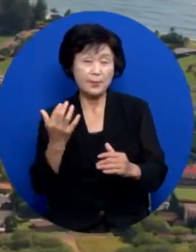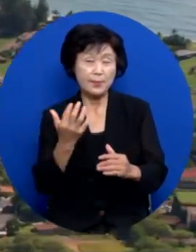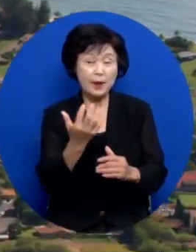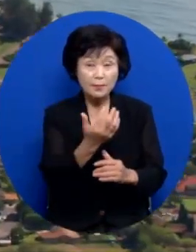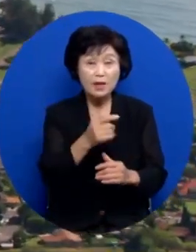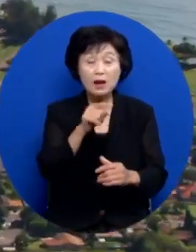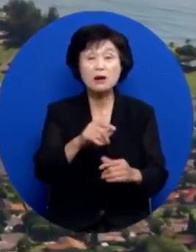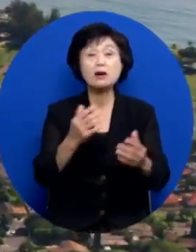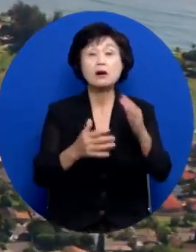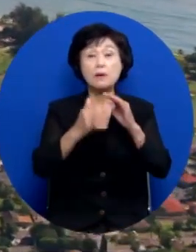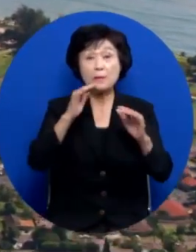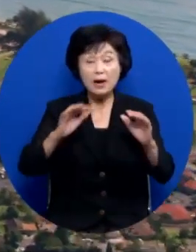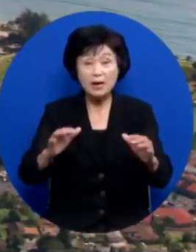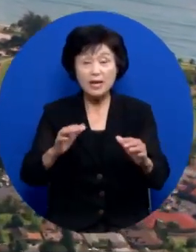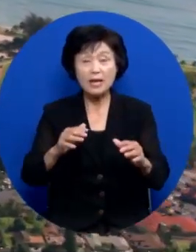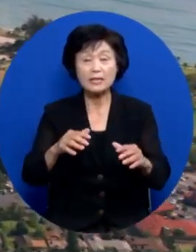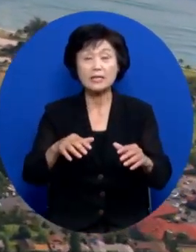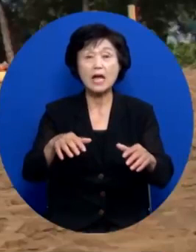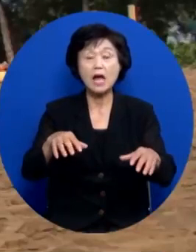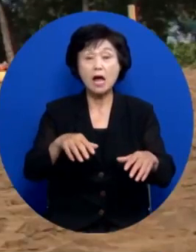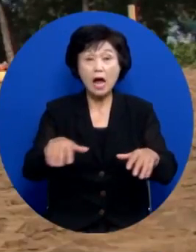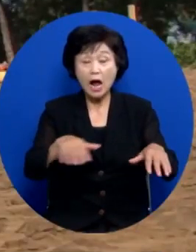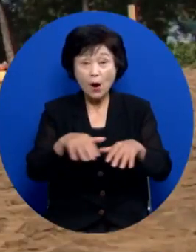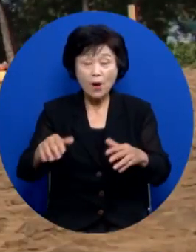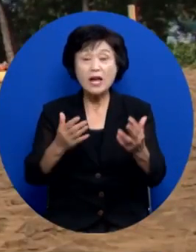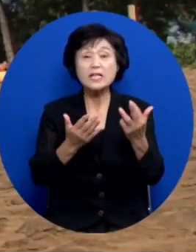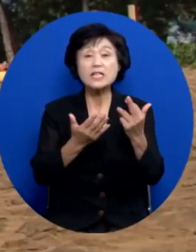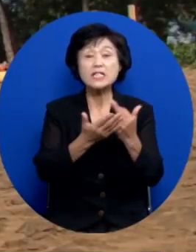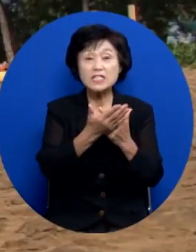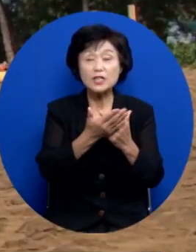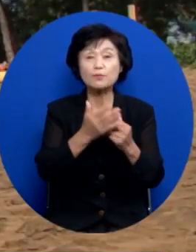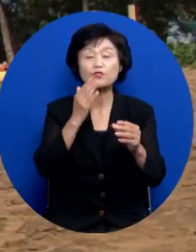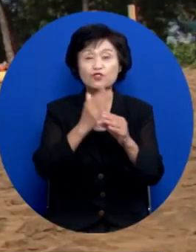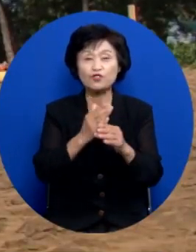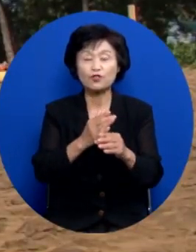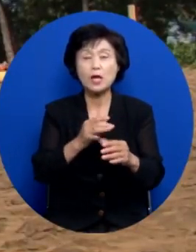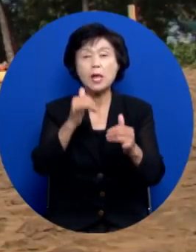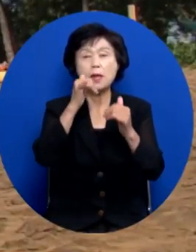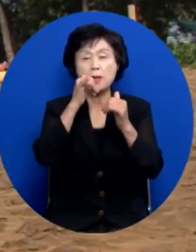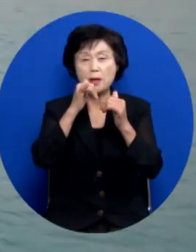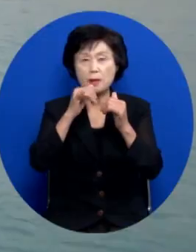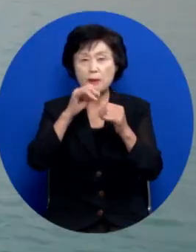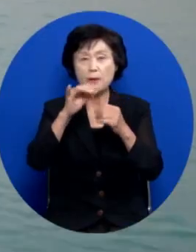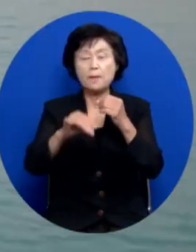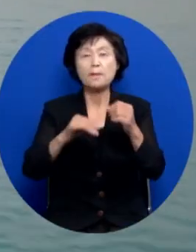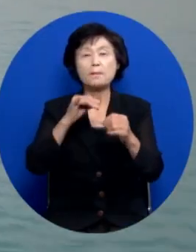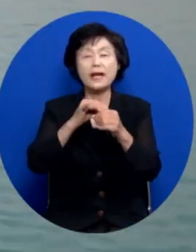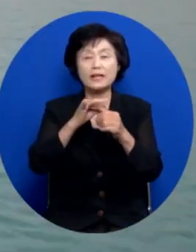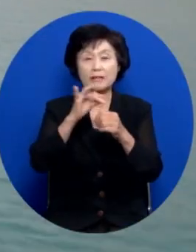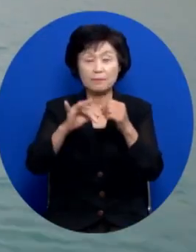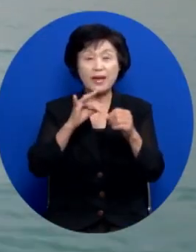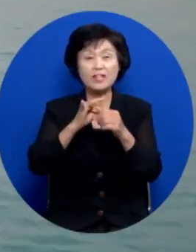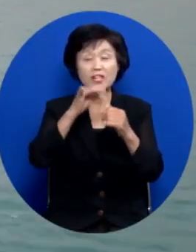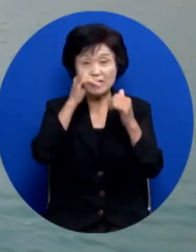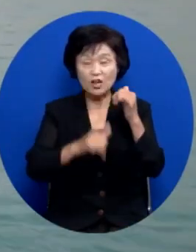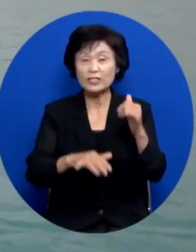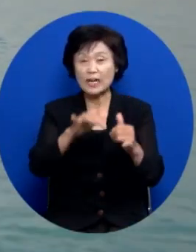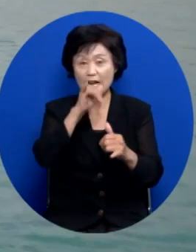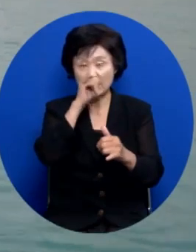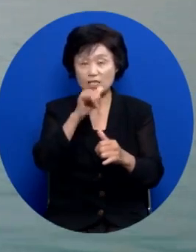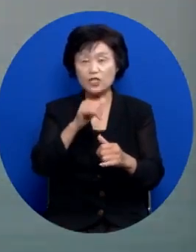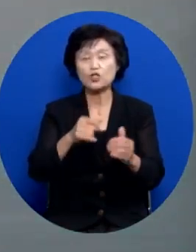라하이나 마을은 하와이 섬을 통틀어 100년 이상의 역사를 지닌 곳으로 하와이 왕조가 머무른 곳으로도